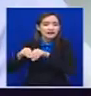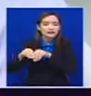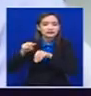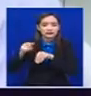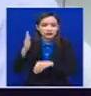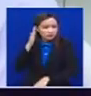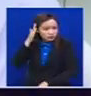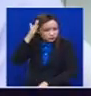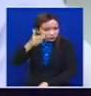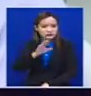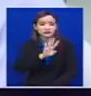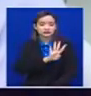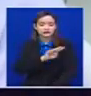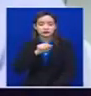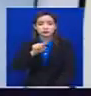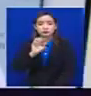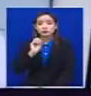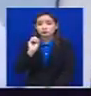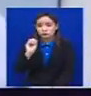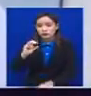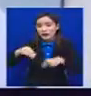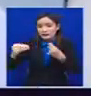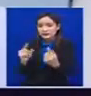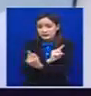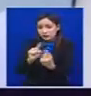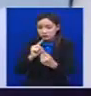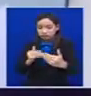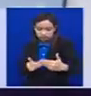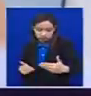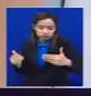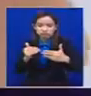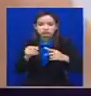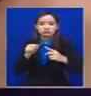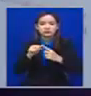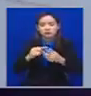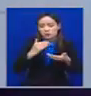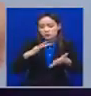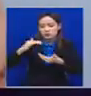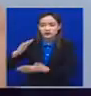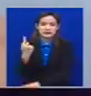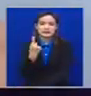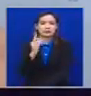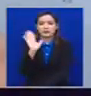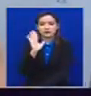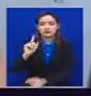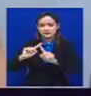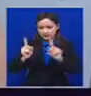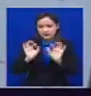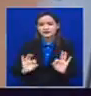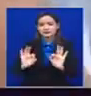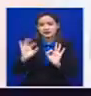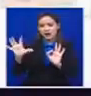สู่ Industry 4.0 คือการที่สังคมเคลื่อนย้ายไปสู่การที่ไม่พึ่งปัจจัยการผลิตอย่างเดียวแต่จะพึ่งพานวัตกร